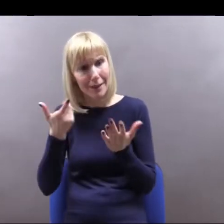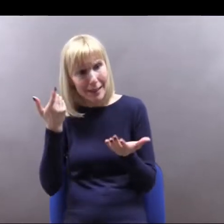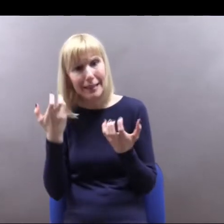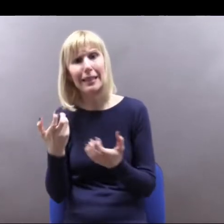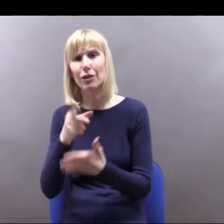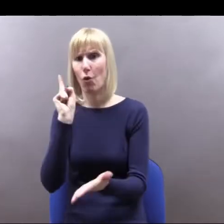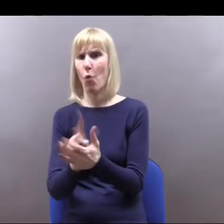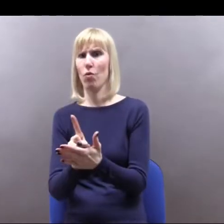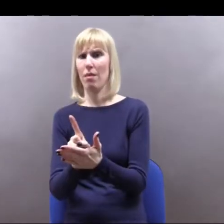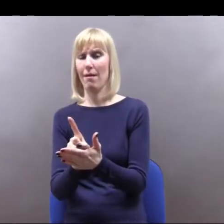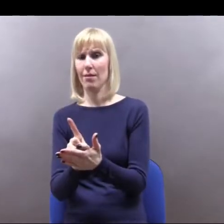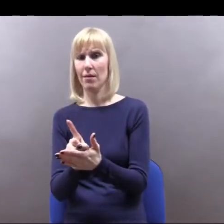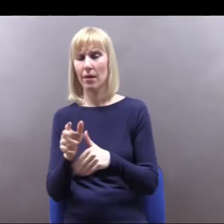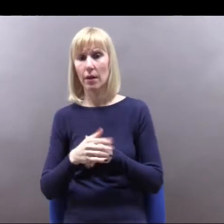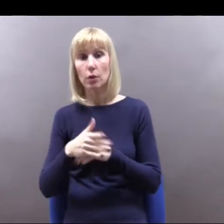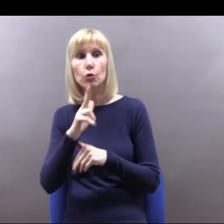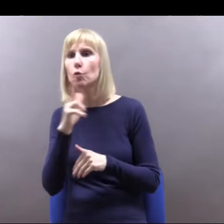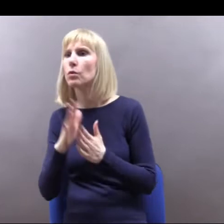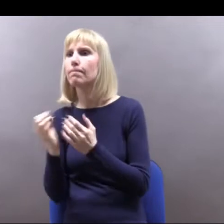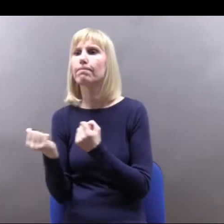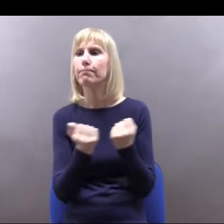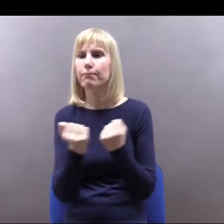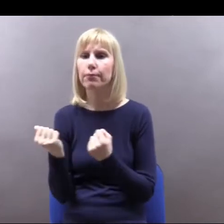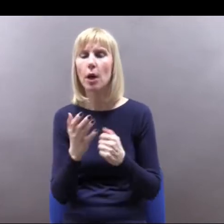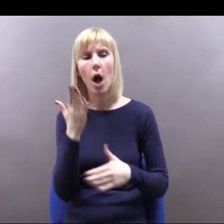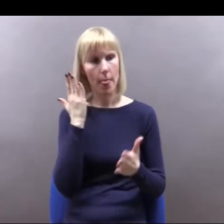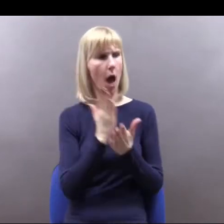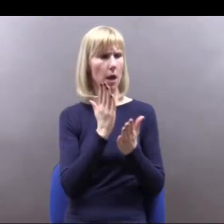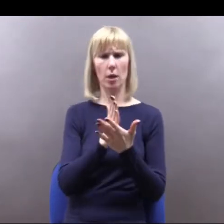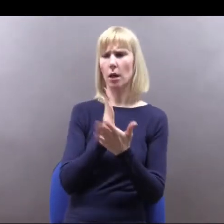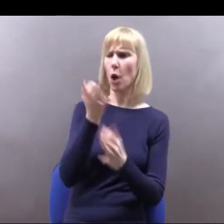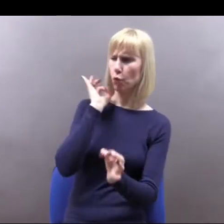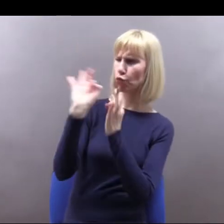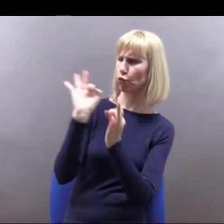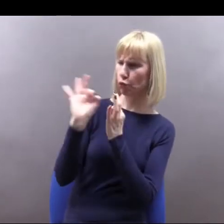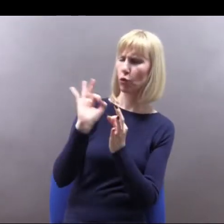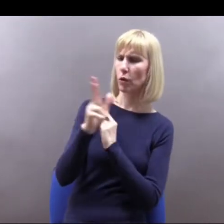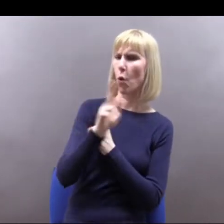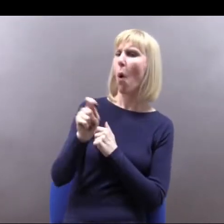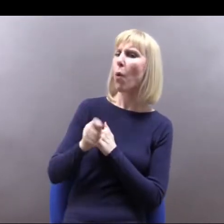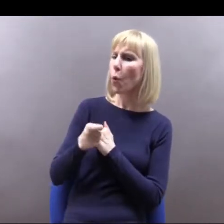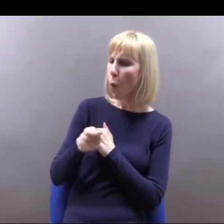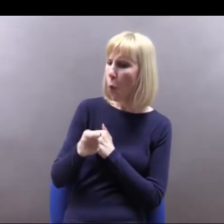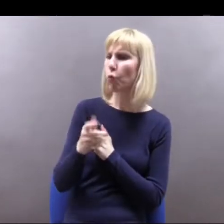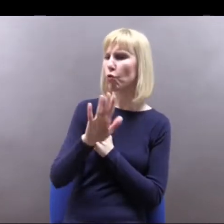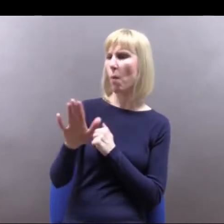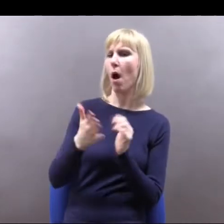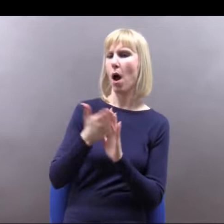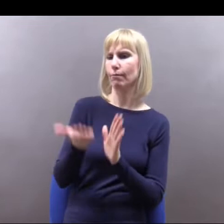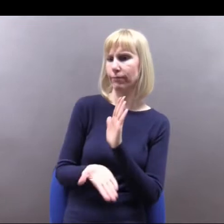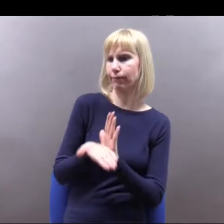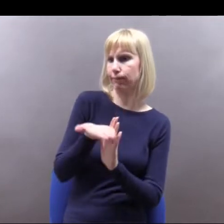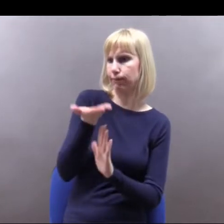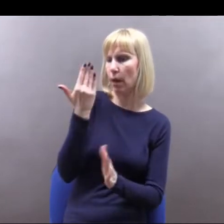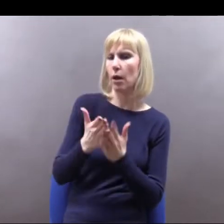na które chciałbym zdążyć. Rozumiem, że ktoś może tu przyjechać i mnie... I... Tak, ja już dzwonię do odpowiednich ludzi, którzy